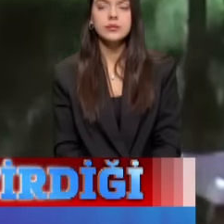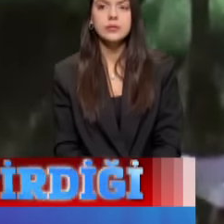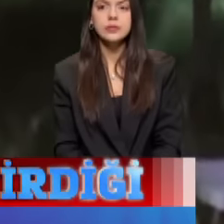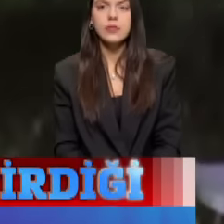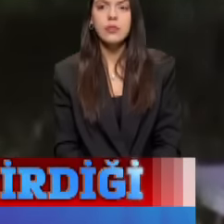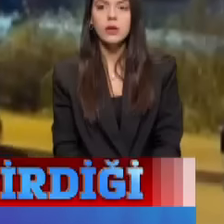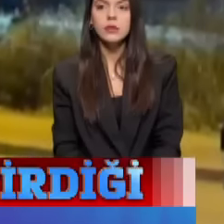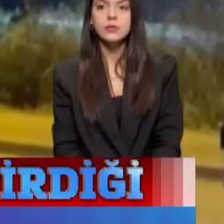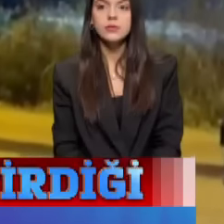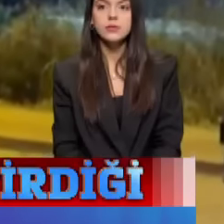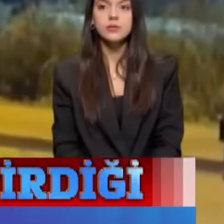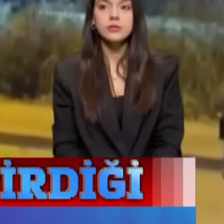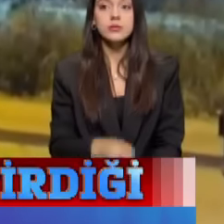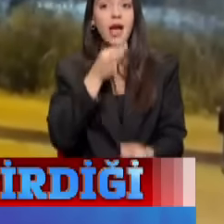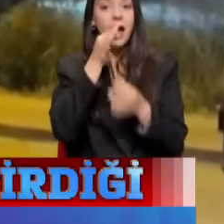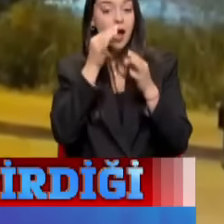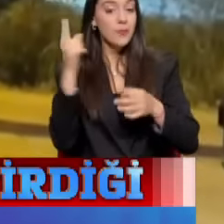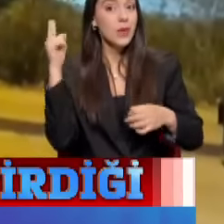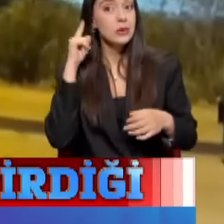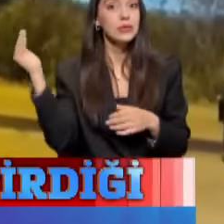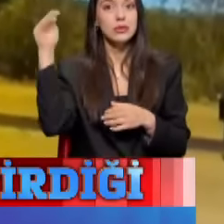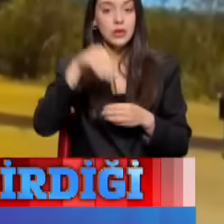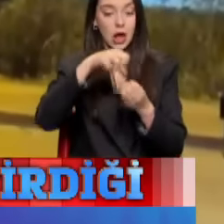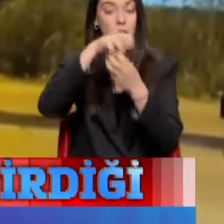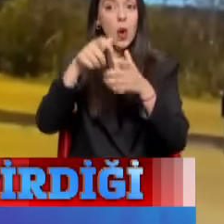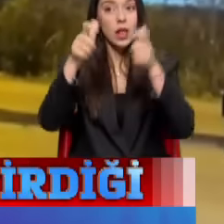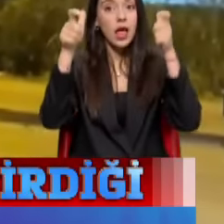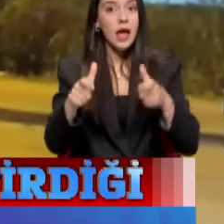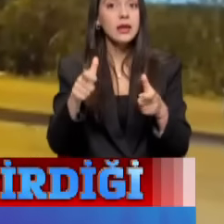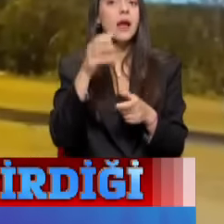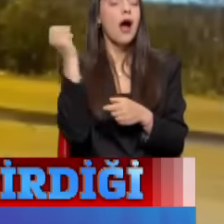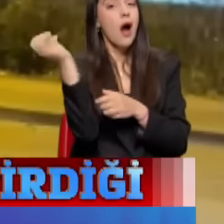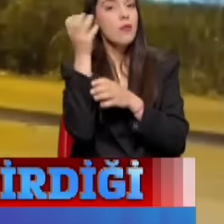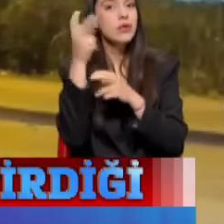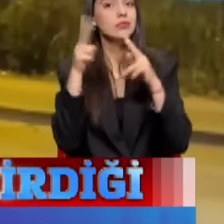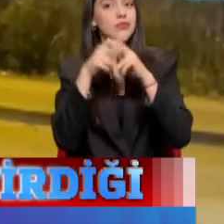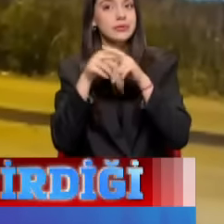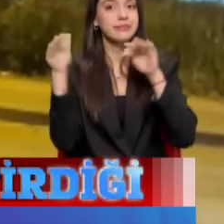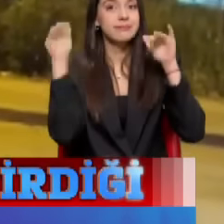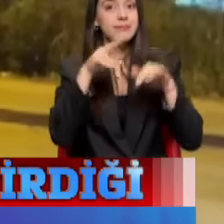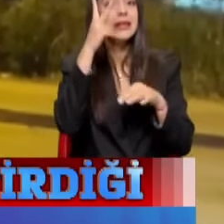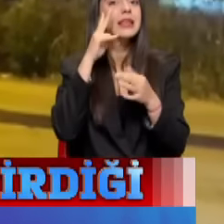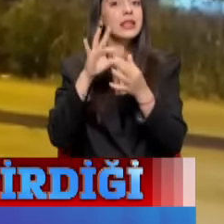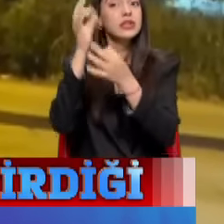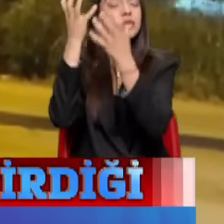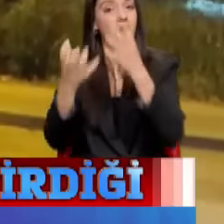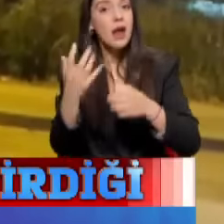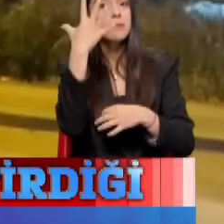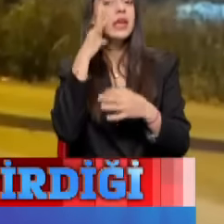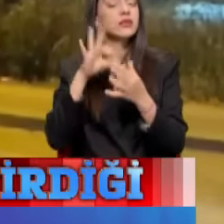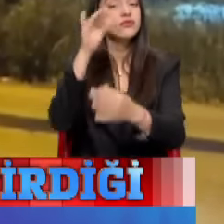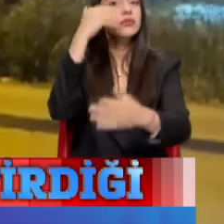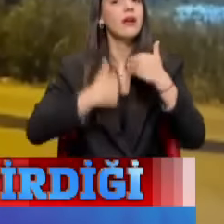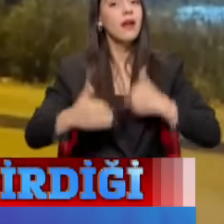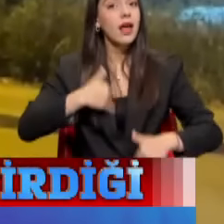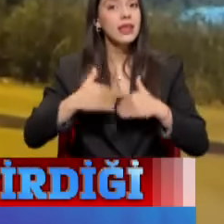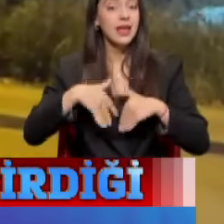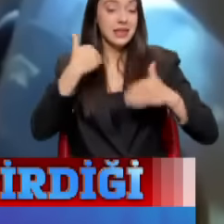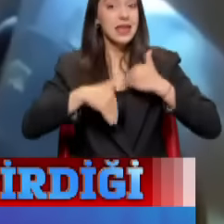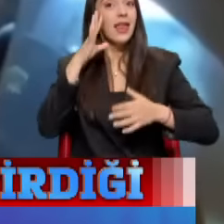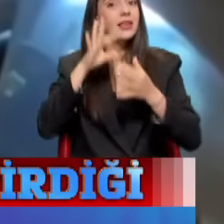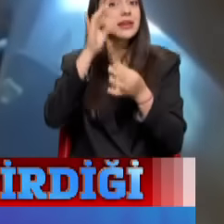kaçtı ihbar üzerine olay yerine çok sayıda ekip sevk edildi ikisi ağır 5 kişi yaralıydı yaralılar ambulanslarla